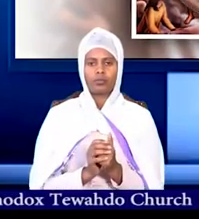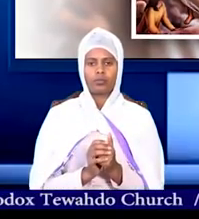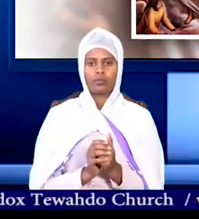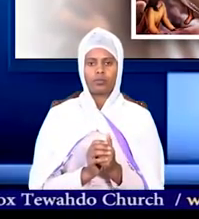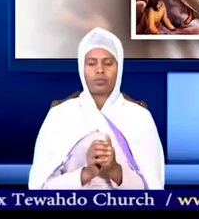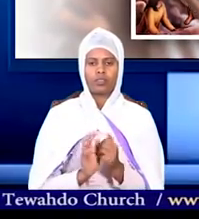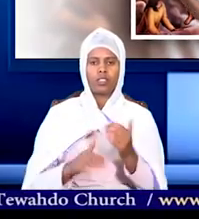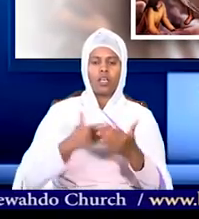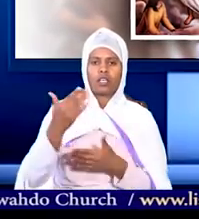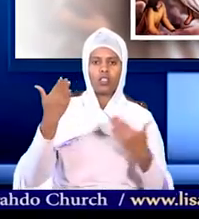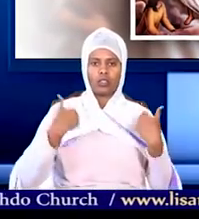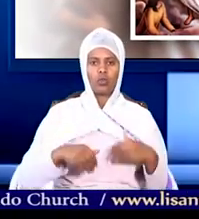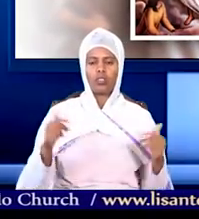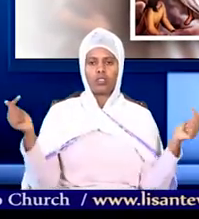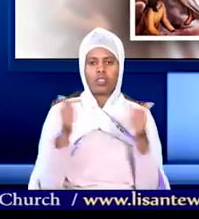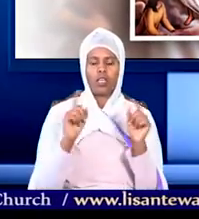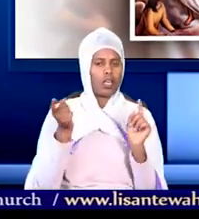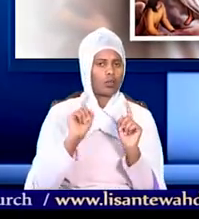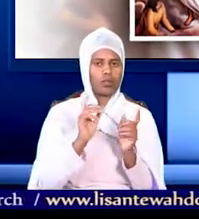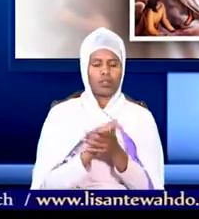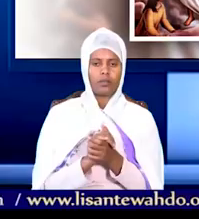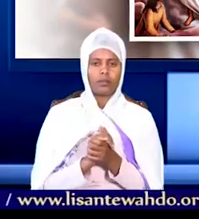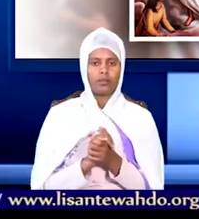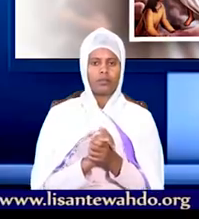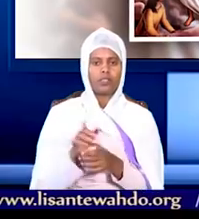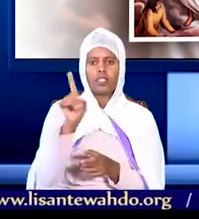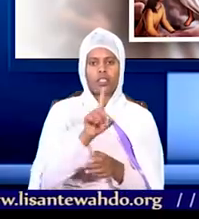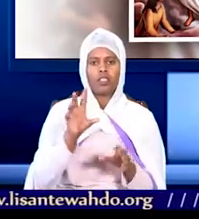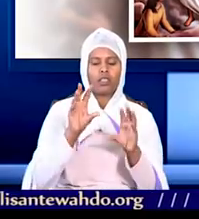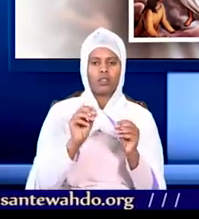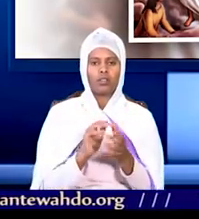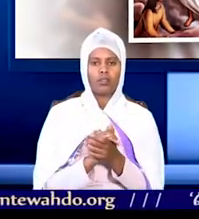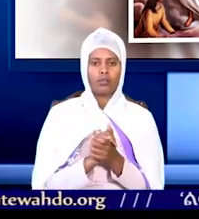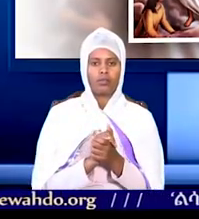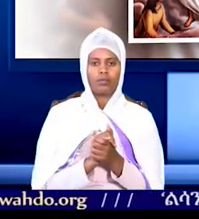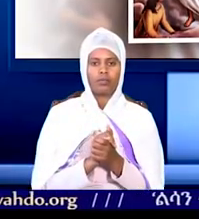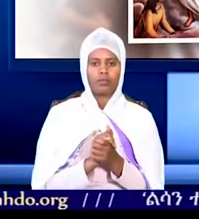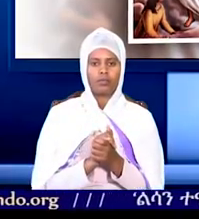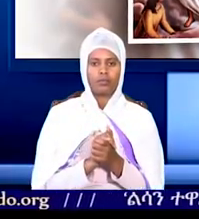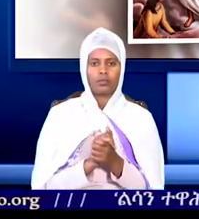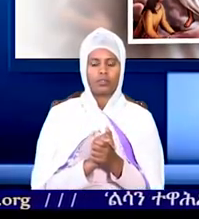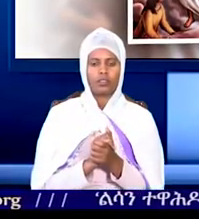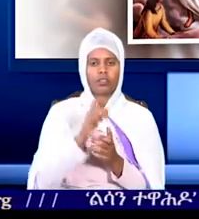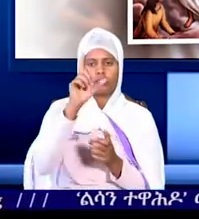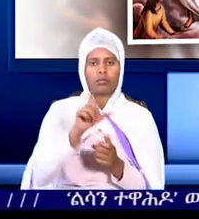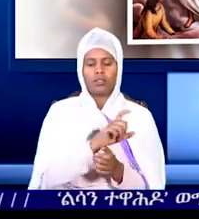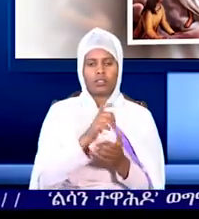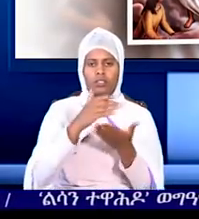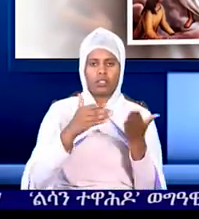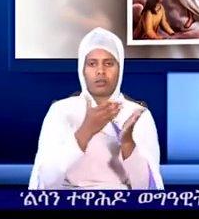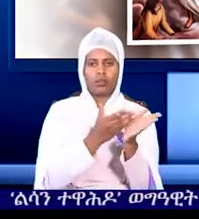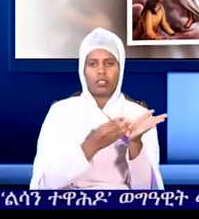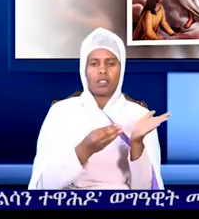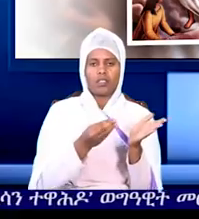ድሕሪ ትንሰአ ድዩ ብድሕሪ ቀቲልዎ ነቲ ፀላኢ ያ ኣይኮነን ኣየናይ ዳይ እፀ መስቀል